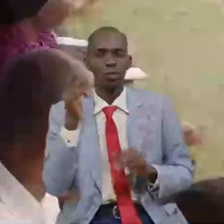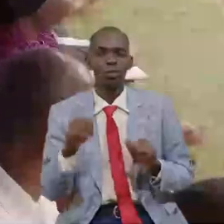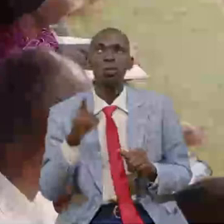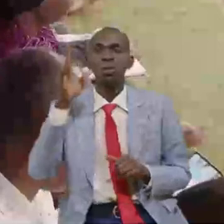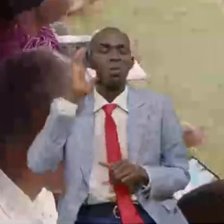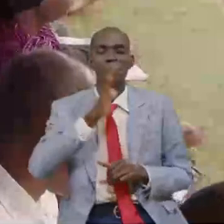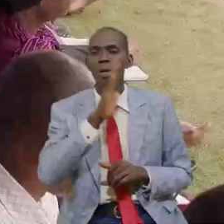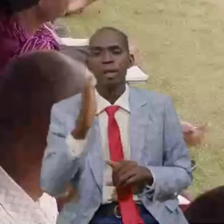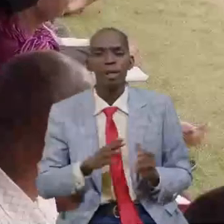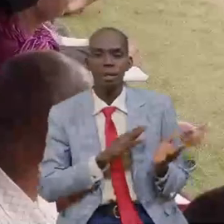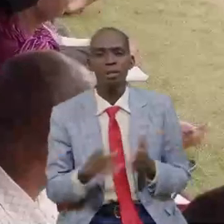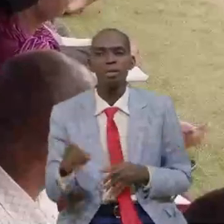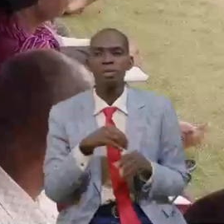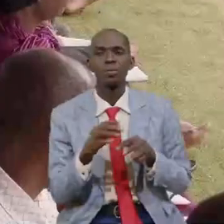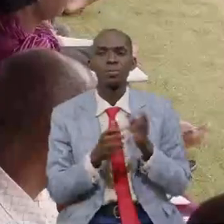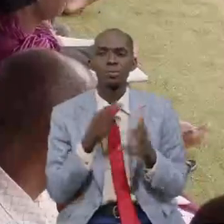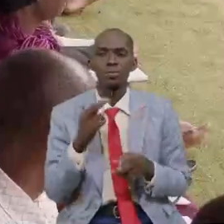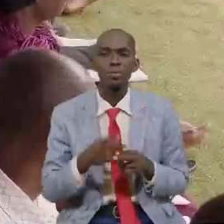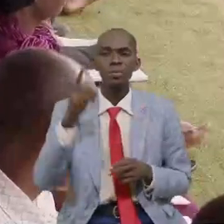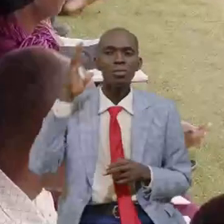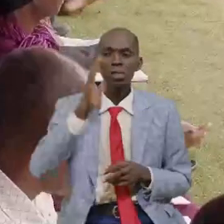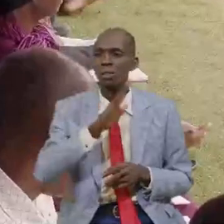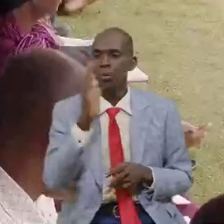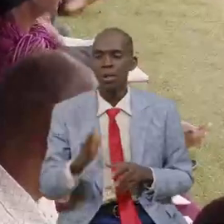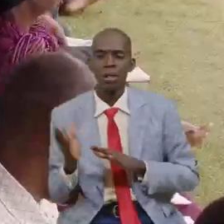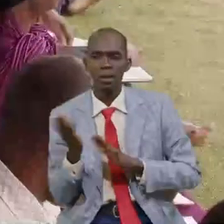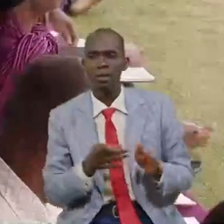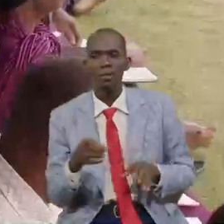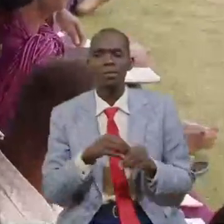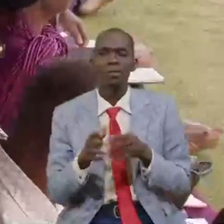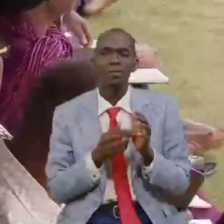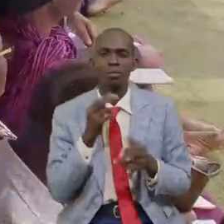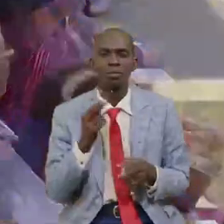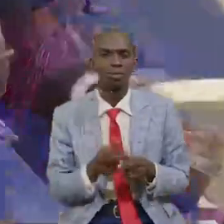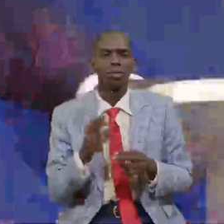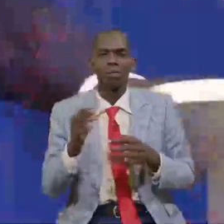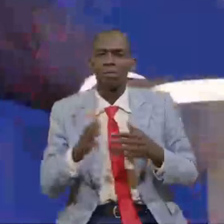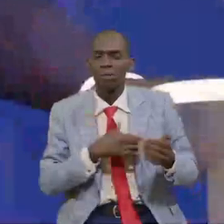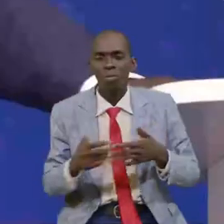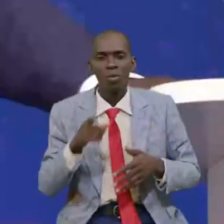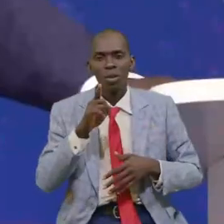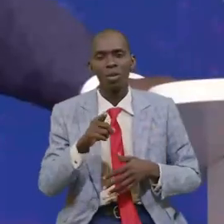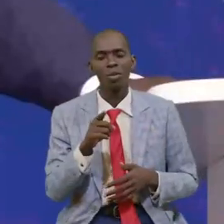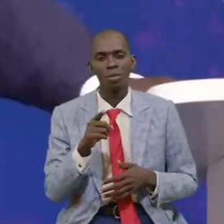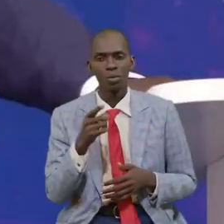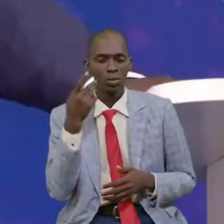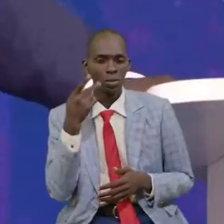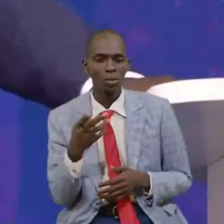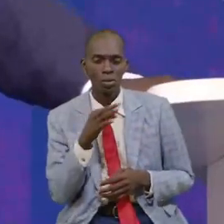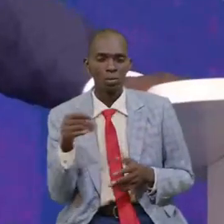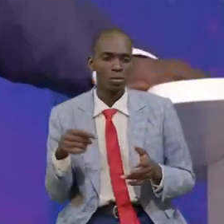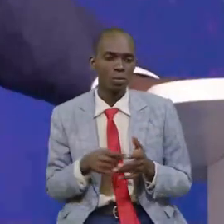ne va pas t'abandonner. Il ne va jamais t'abandonner. Quel que soit ce que tu vois de ce